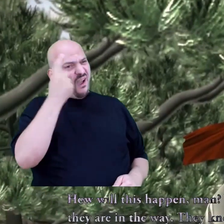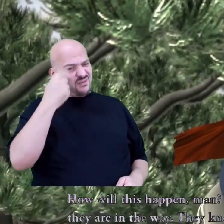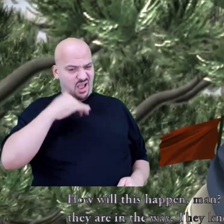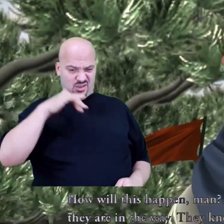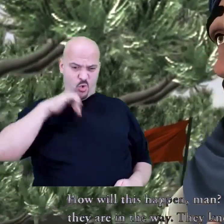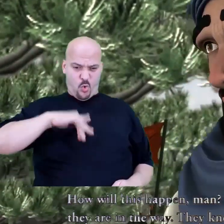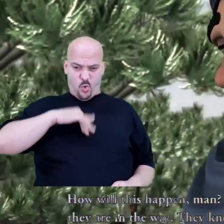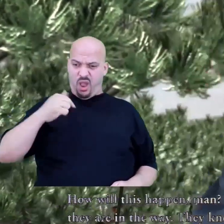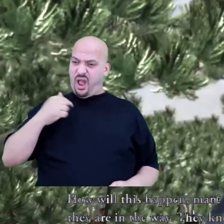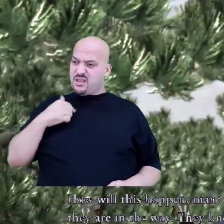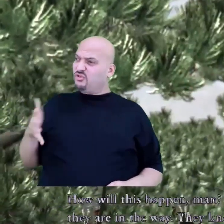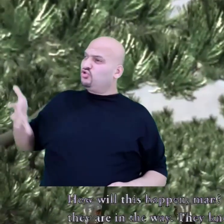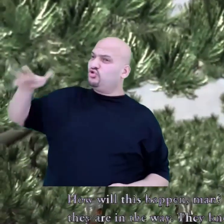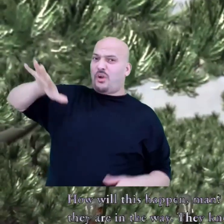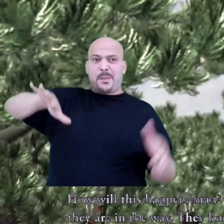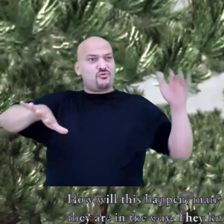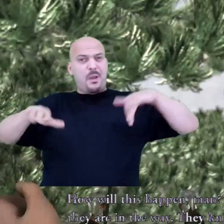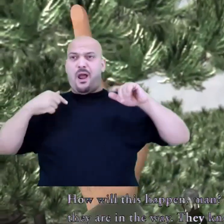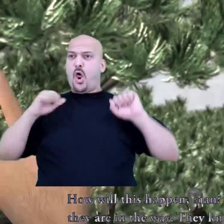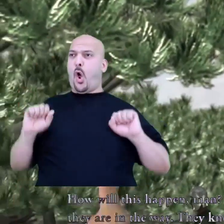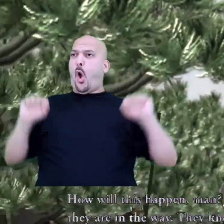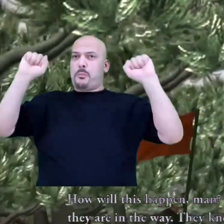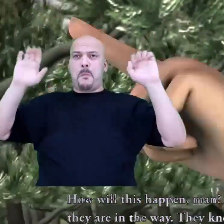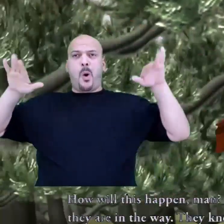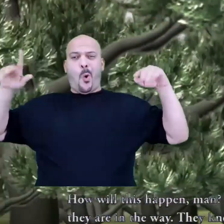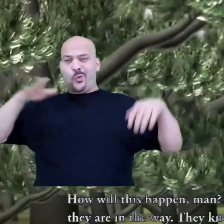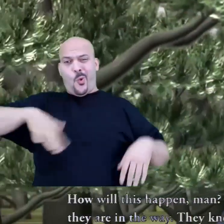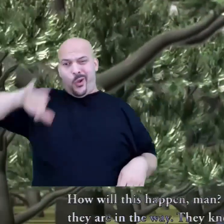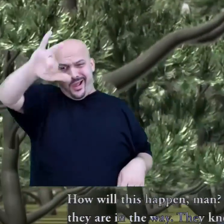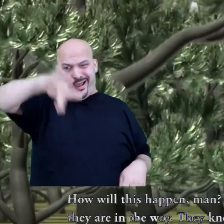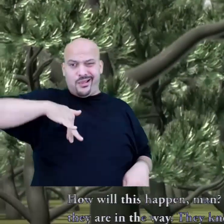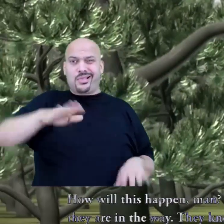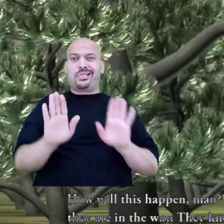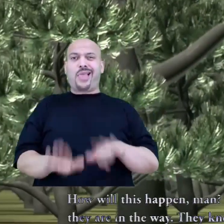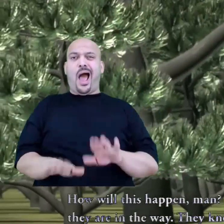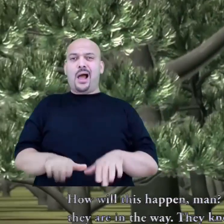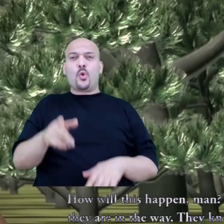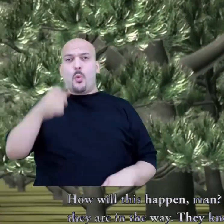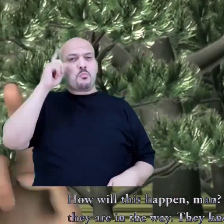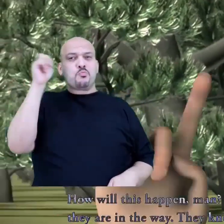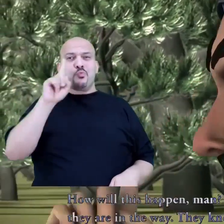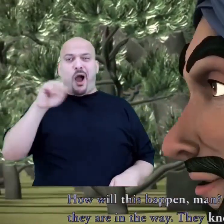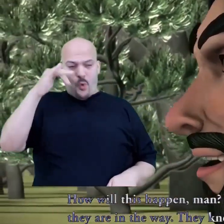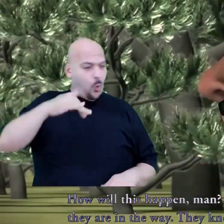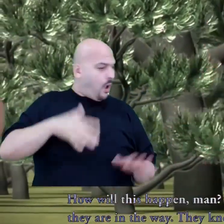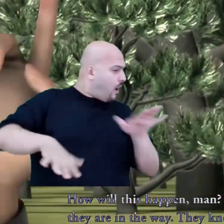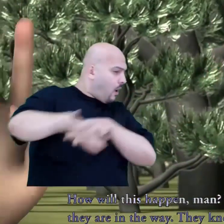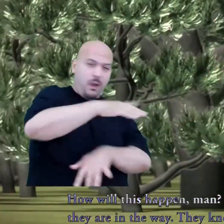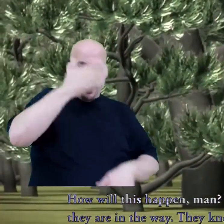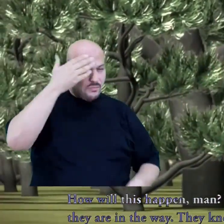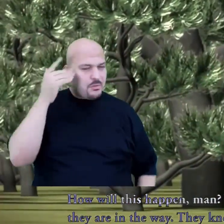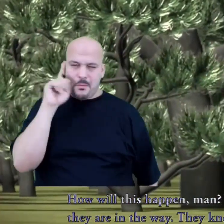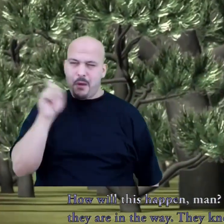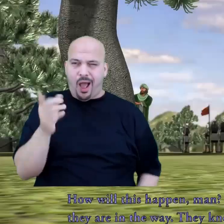كيف ذلك ونحن نعتلي الجبال ونملك الوادي، وهم في طريقهم لا يعلمون عن